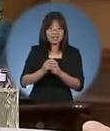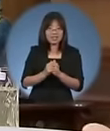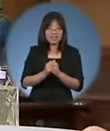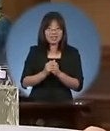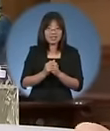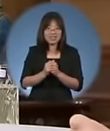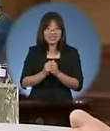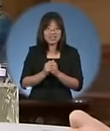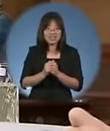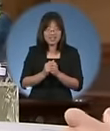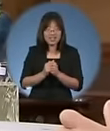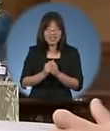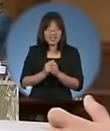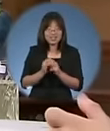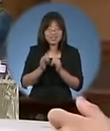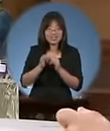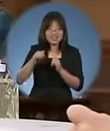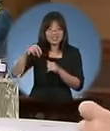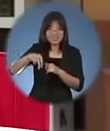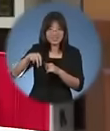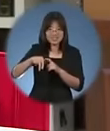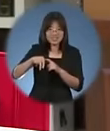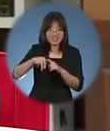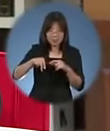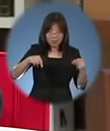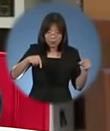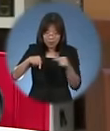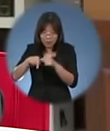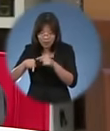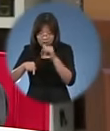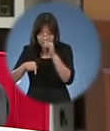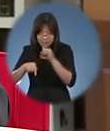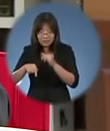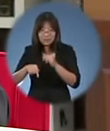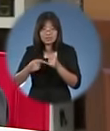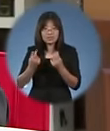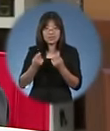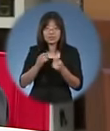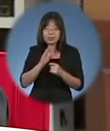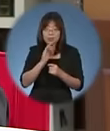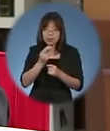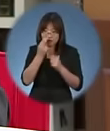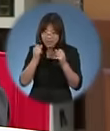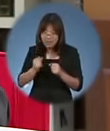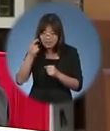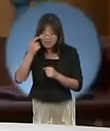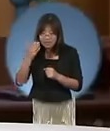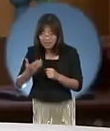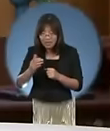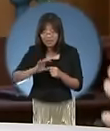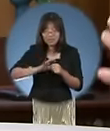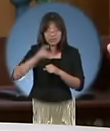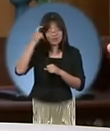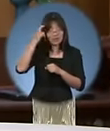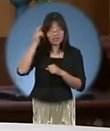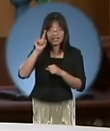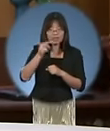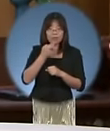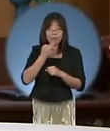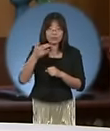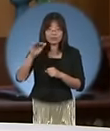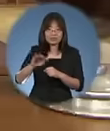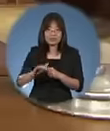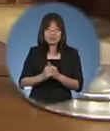진짜 사람인가? 그랬어요, 그랬어요. 예. 그런 지금 얘기하면 그 글로벌 개념이 전혀 없던 시대였는데 글로벌